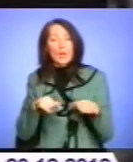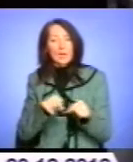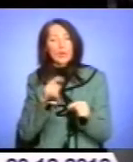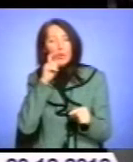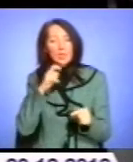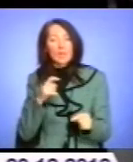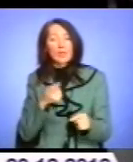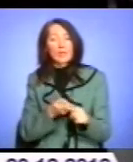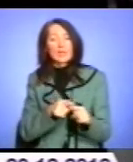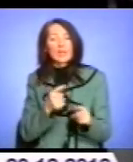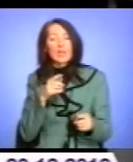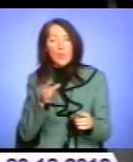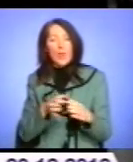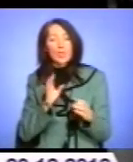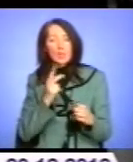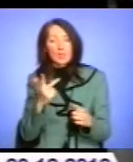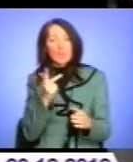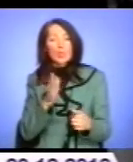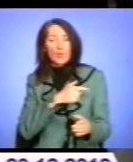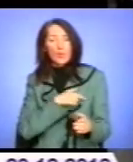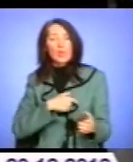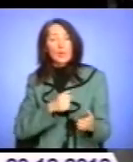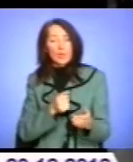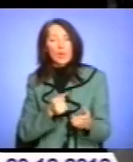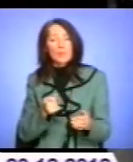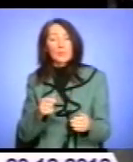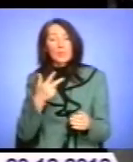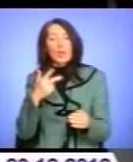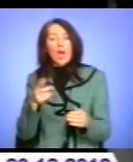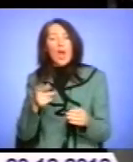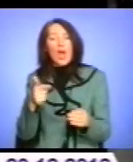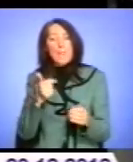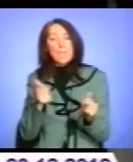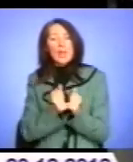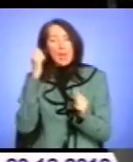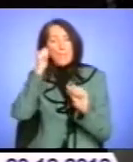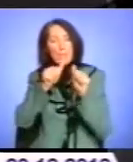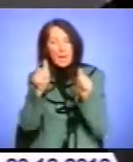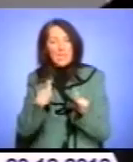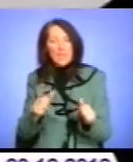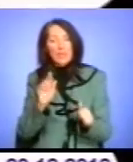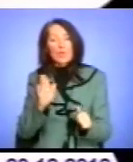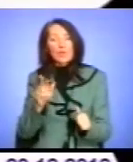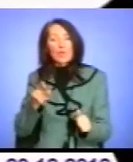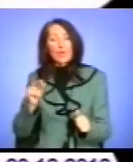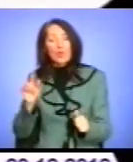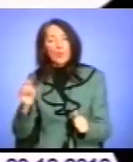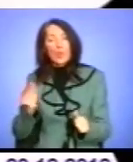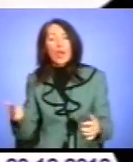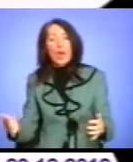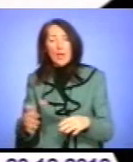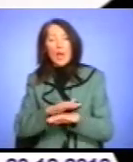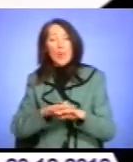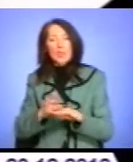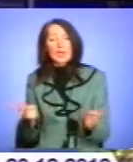24 грудня, на театральному майдані Тернополя біля барельєфу В'ячеслава Чорновола відбудеться громадське зібрання та молитва при уроченні ювілейній